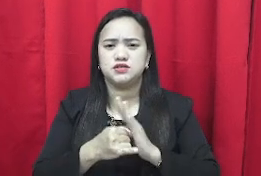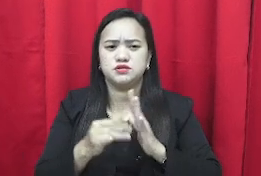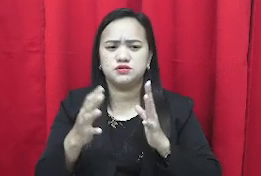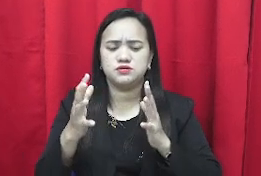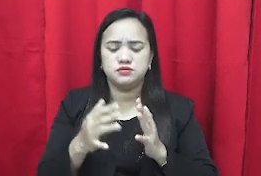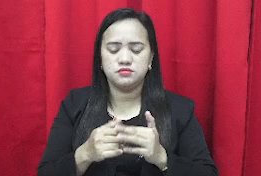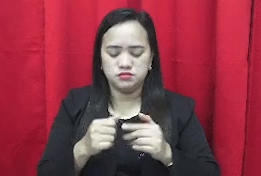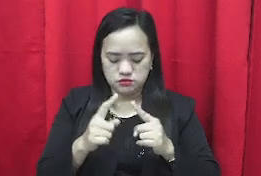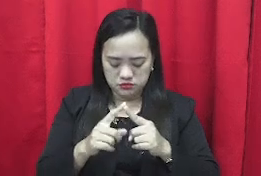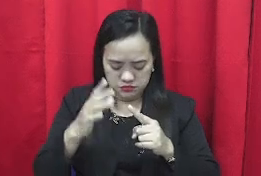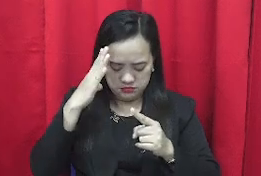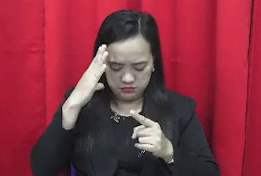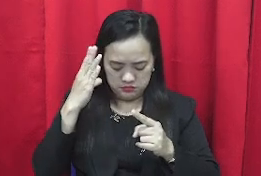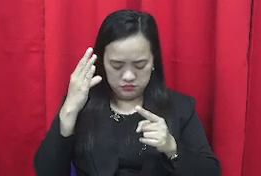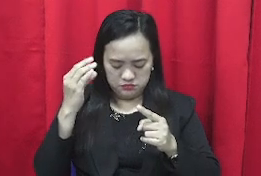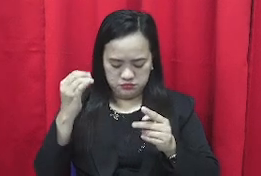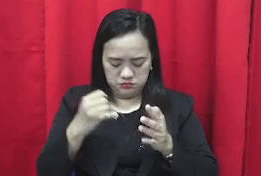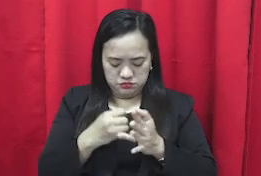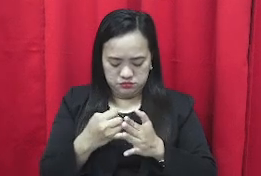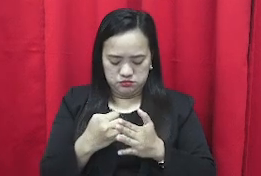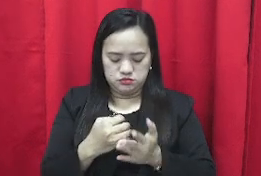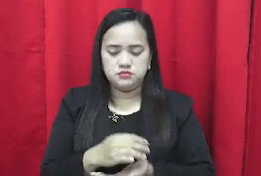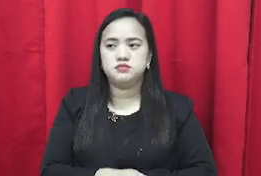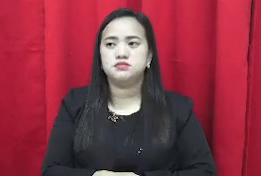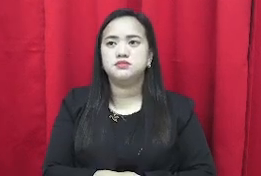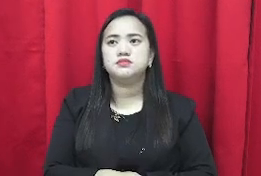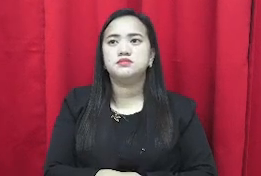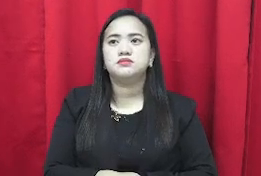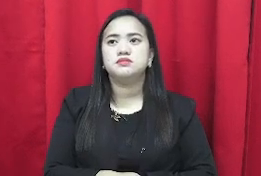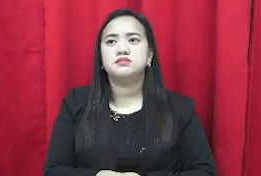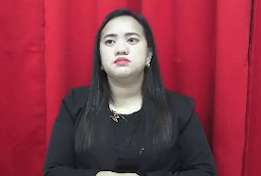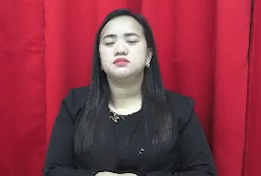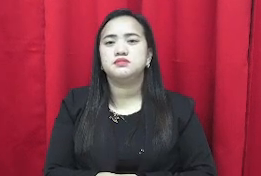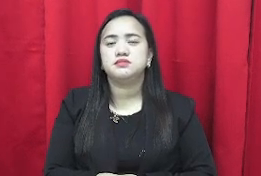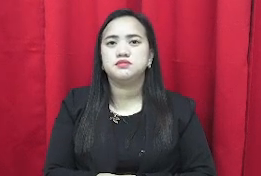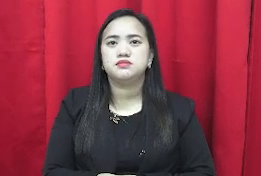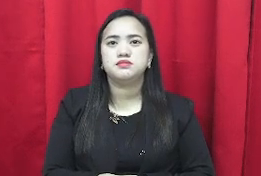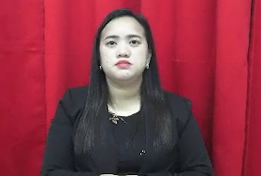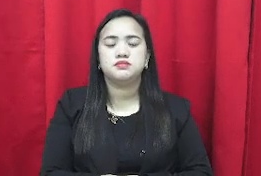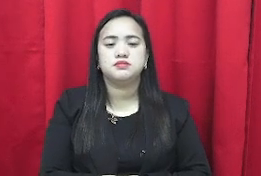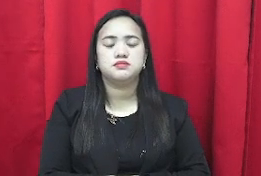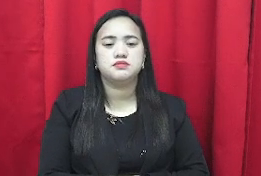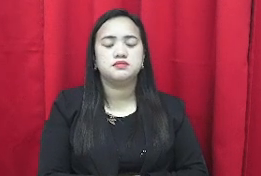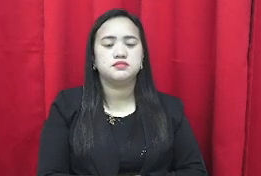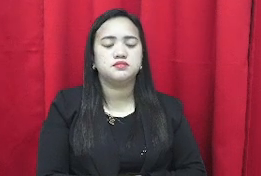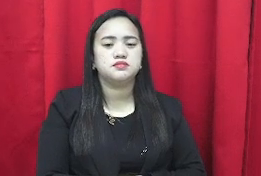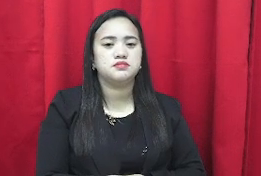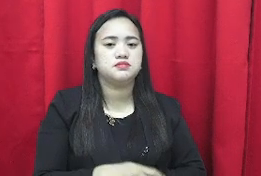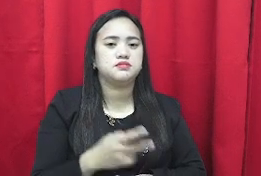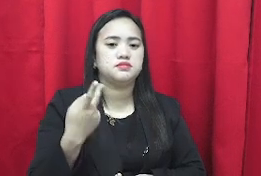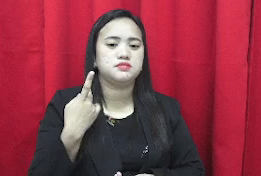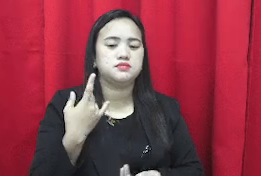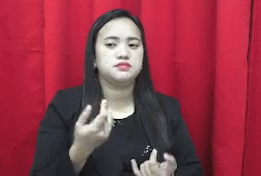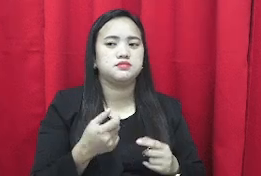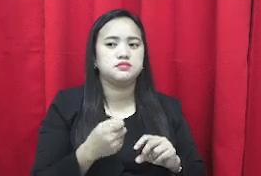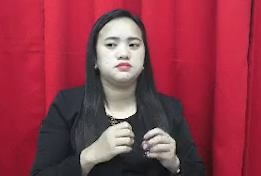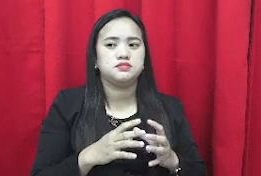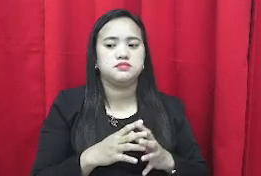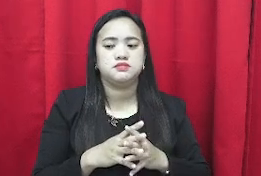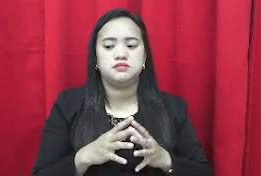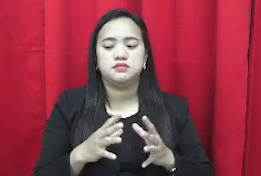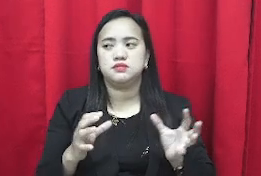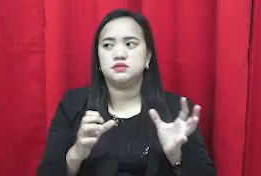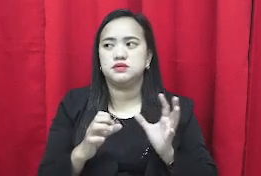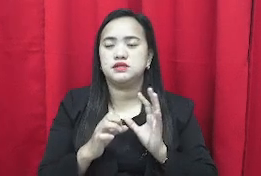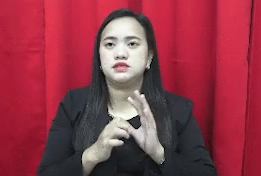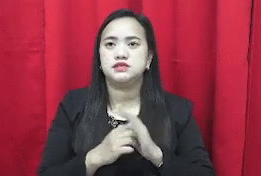Gusto kong maranasan na ng mga anak ko yung ganyan yan ang ano diyan ako excited eh hindi ko ayaw ko yung ano parang parang pakiramdam ko rin kasi